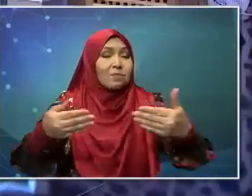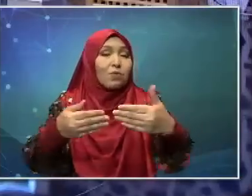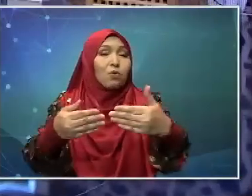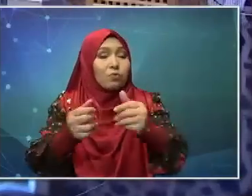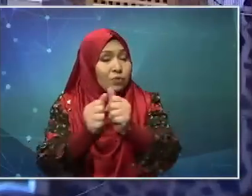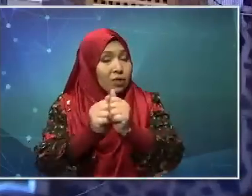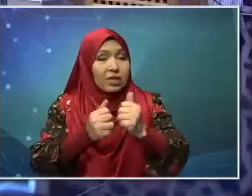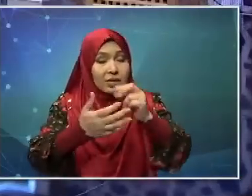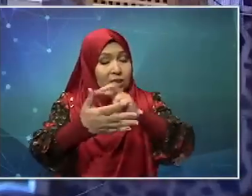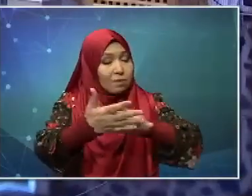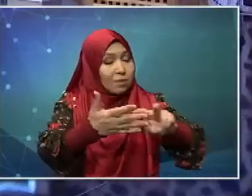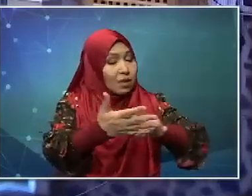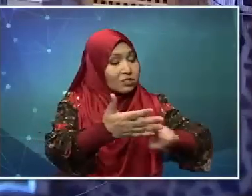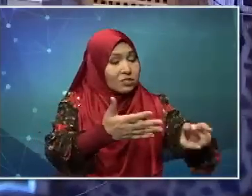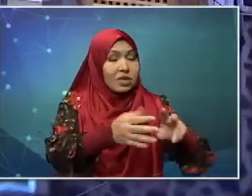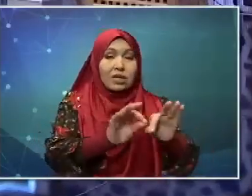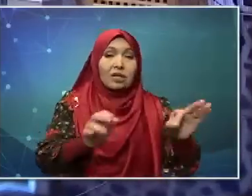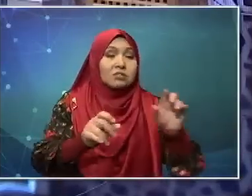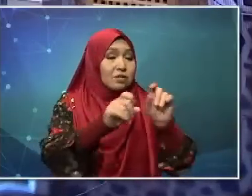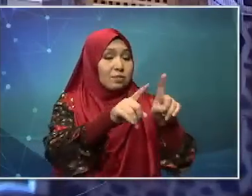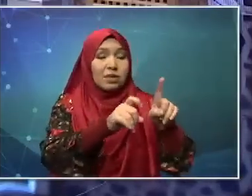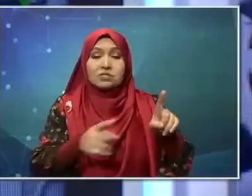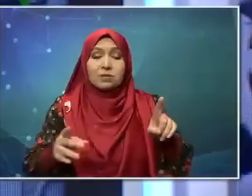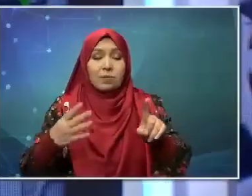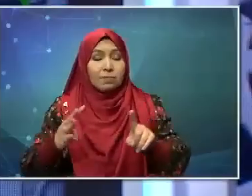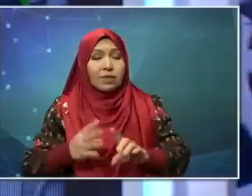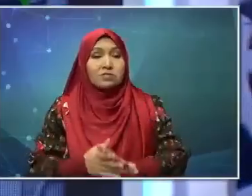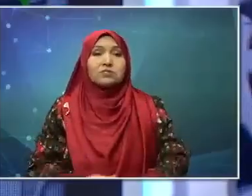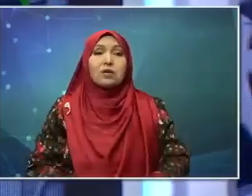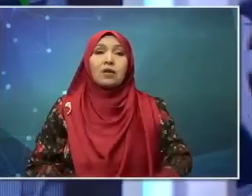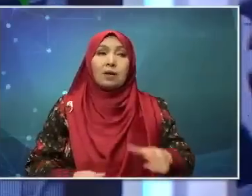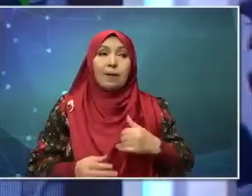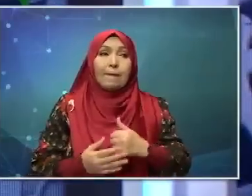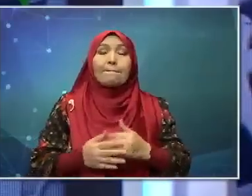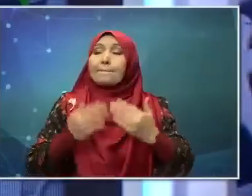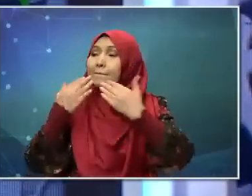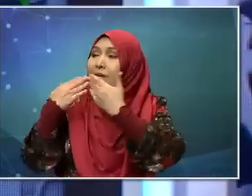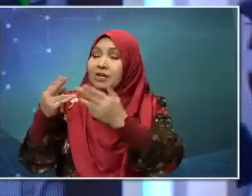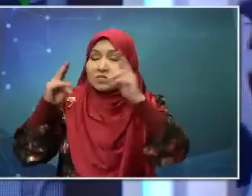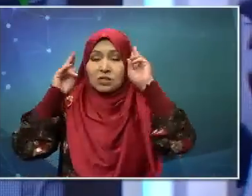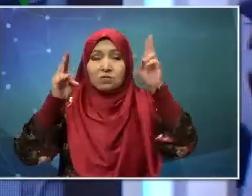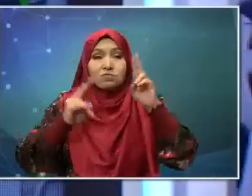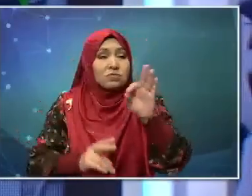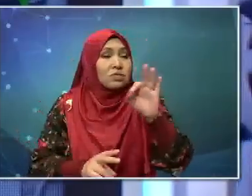ayat 11 hingga 17 bersama Ustadz Khoirul